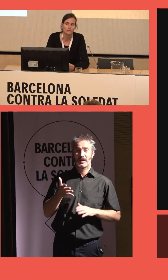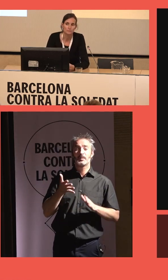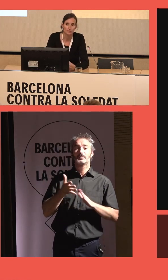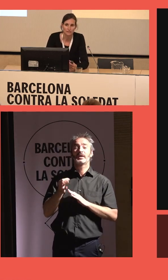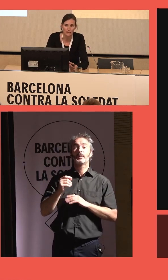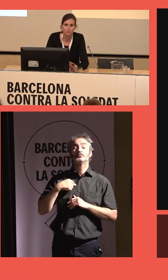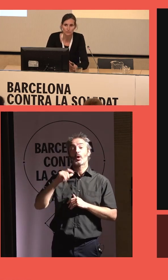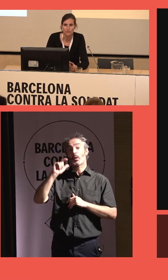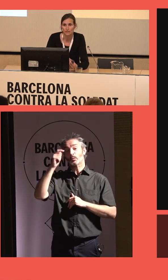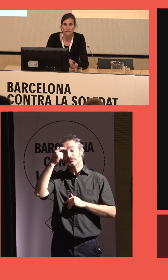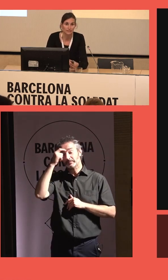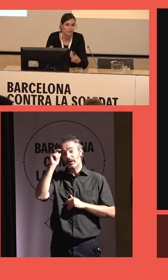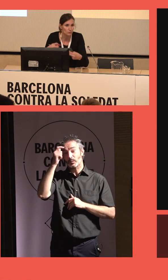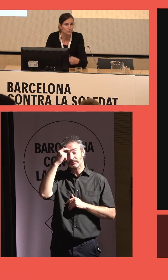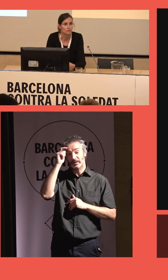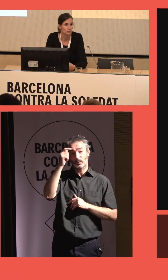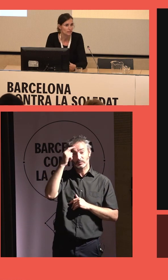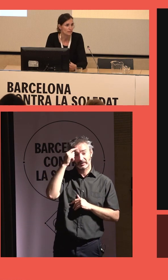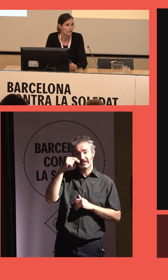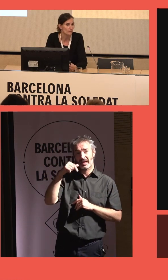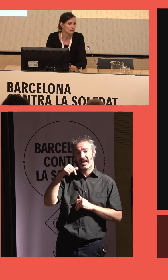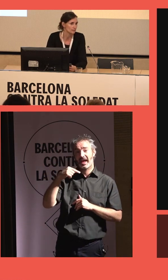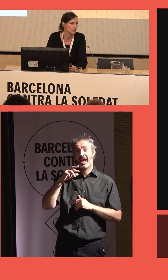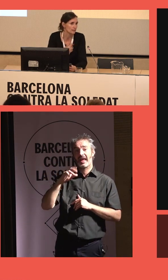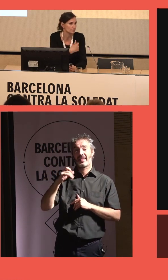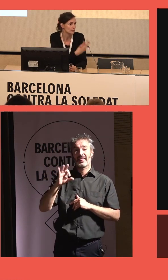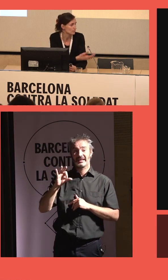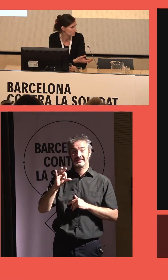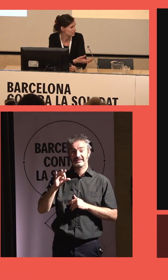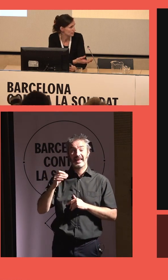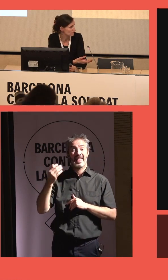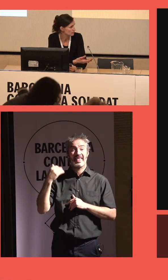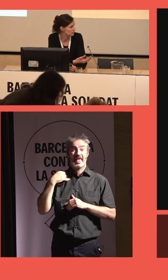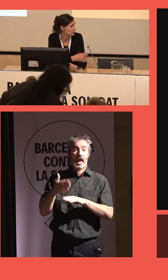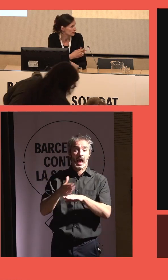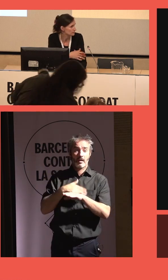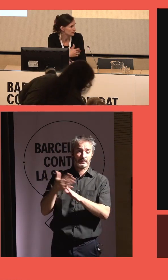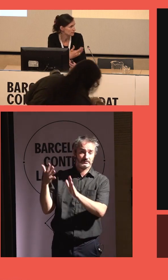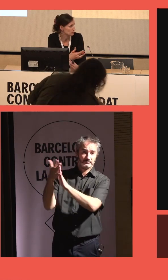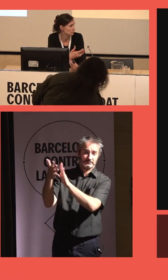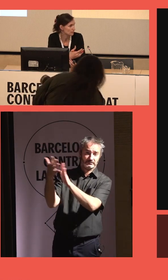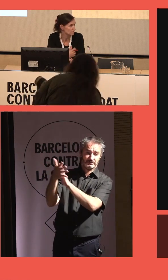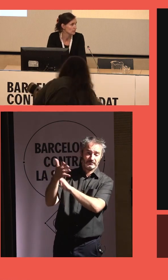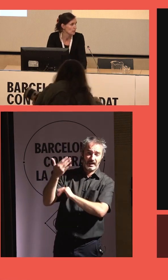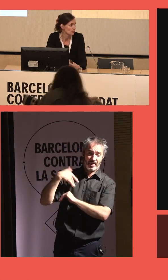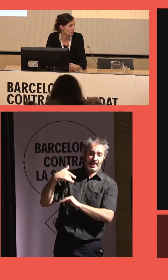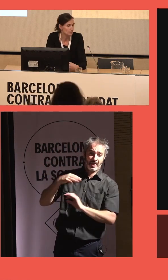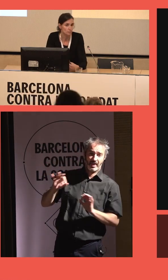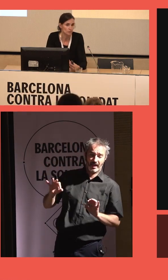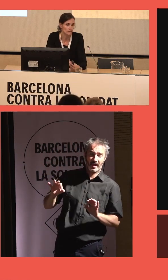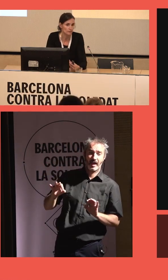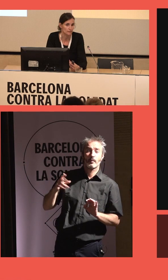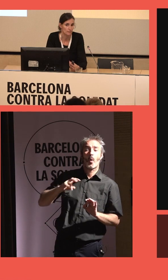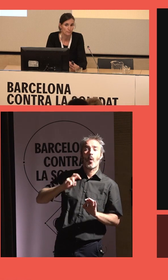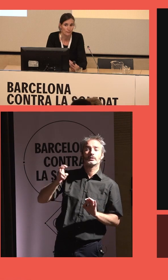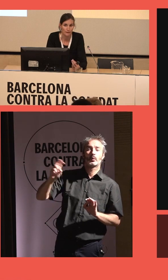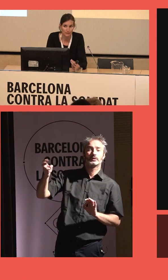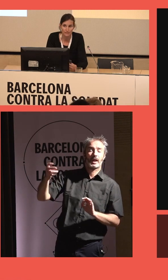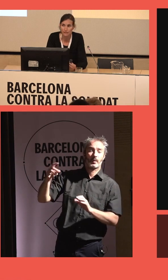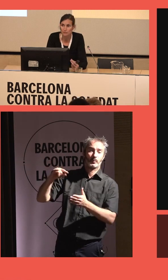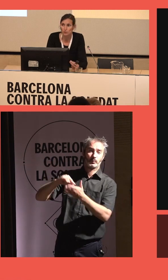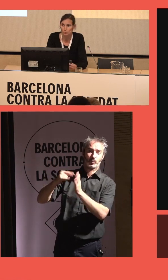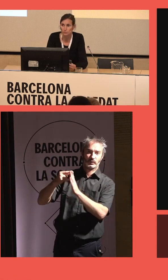molts els conceptes claus en els quals es sostenta Radars ja han estat presentats ja han estat desenvolupats per altres projectes